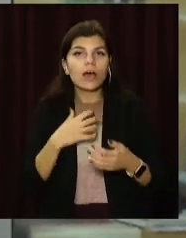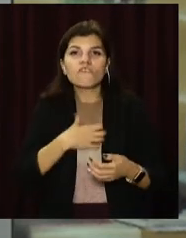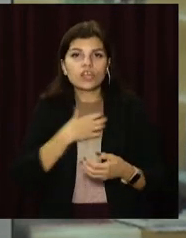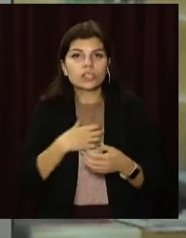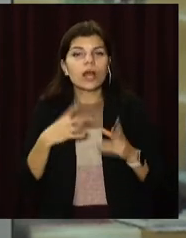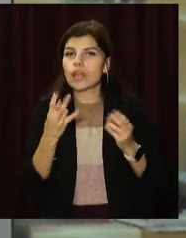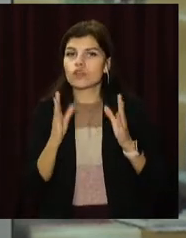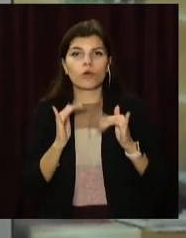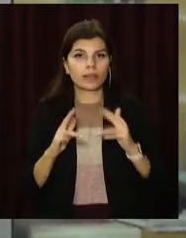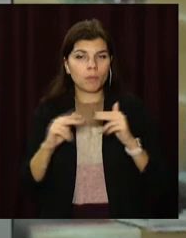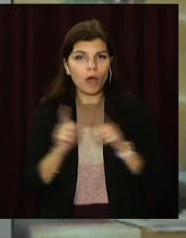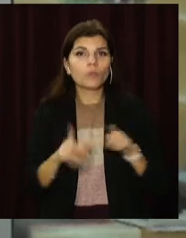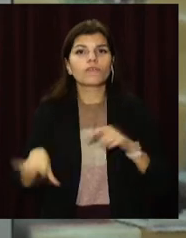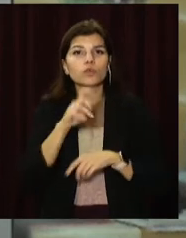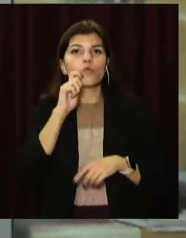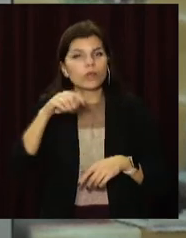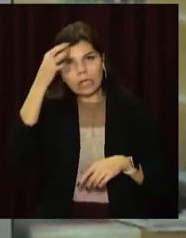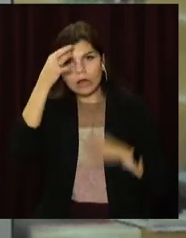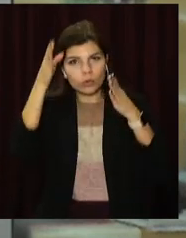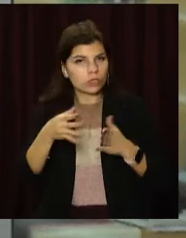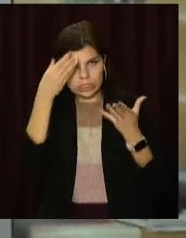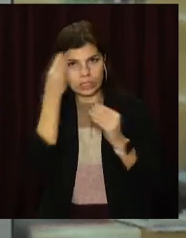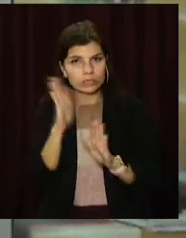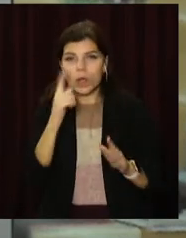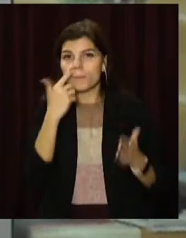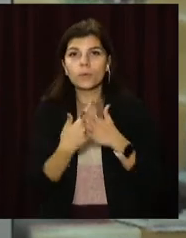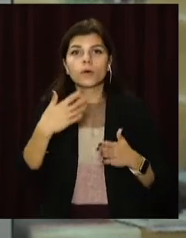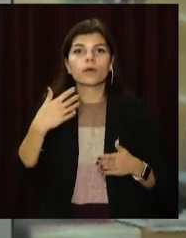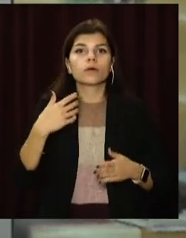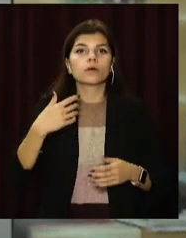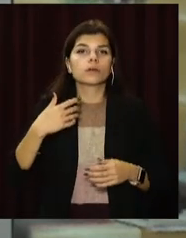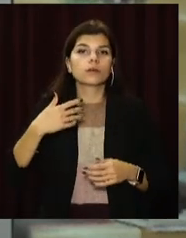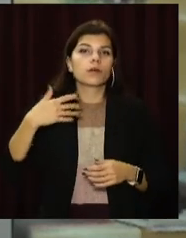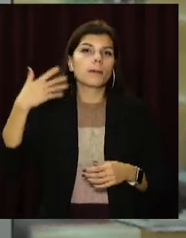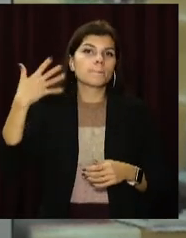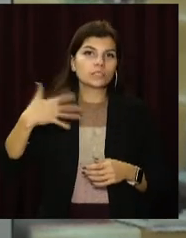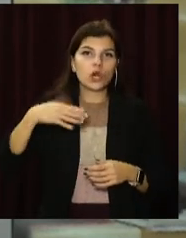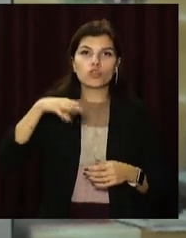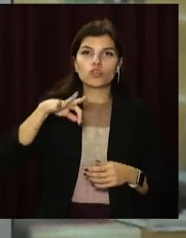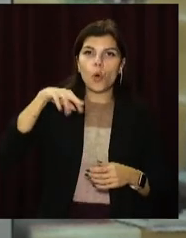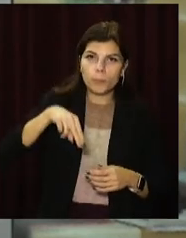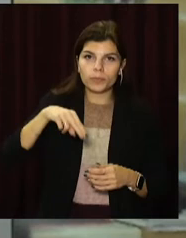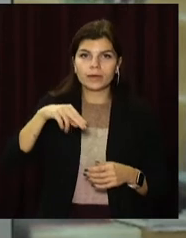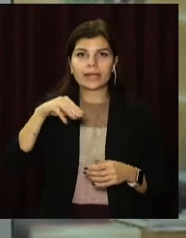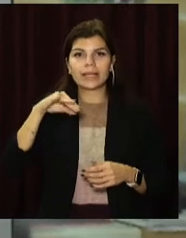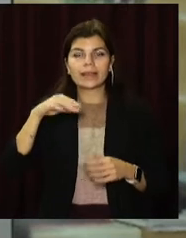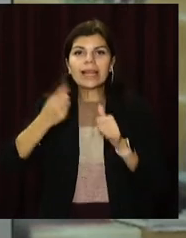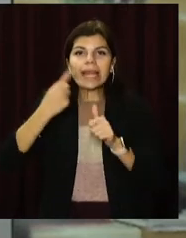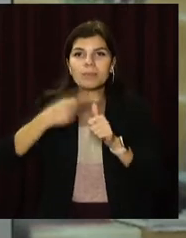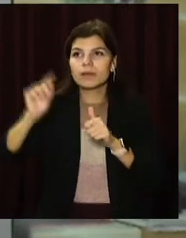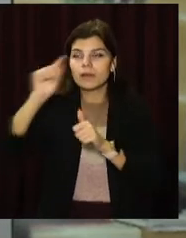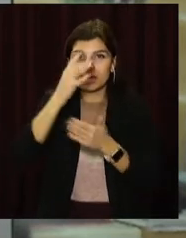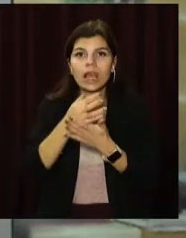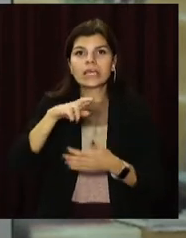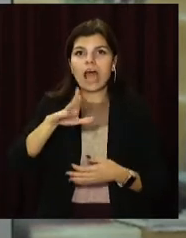не лише для Дніпра, а й для усієї України. Адже понад 50 топонімів нашої країни названі на честь Яворницького.